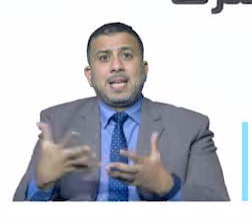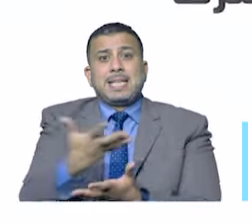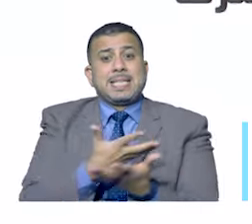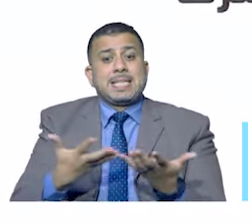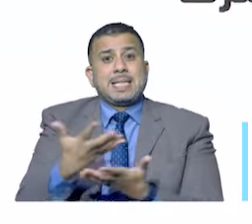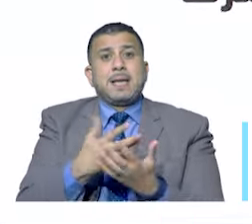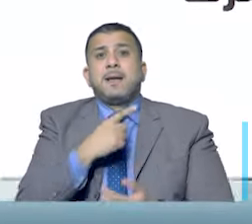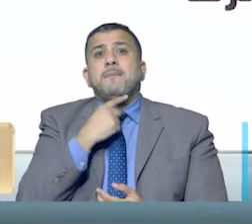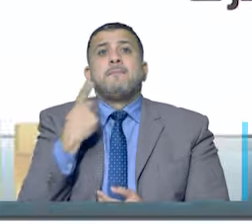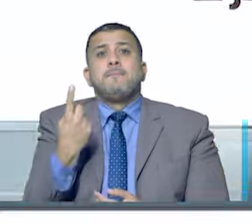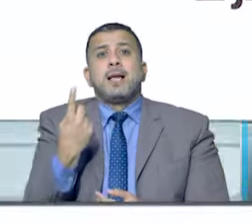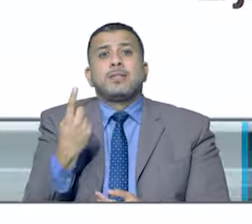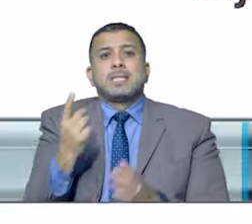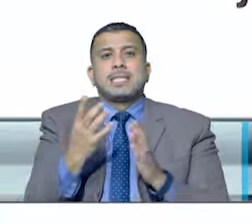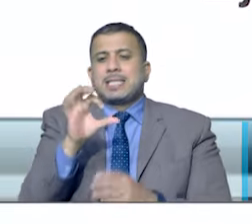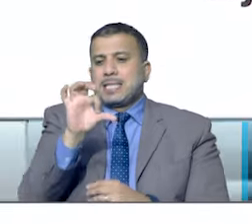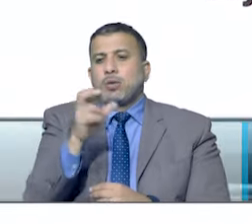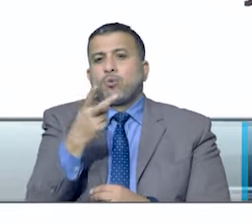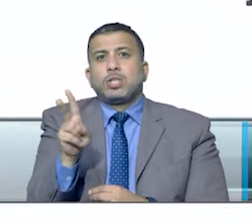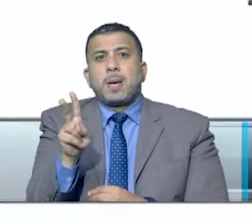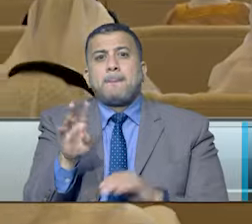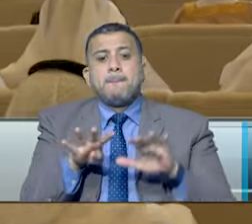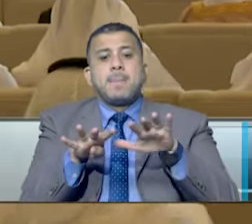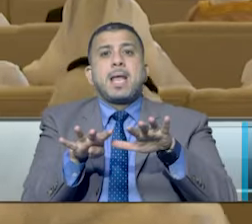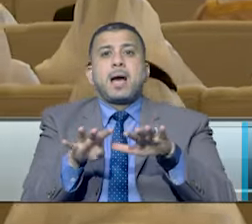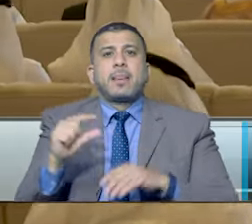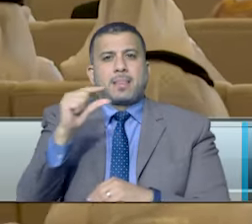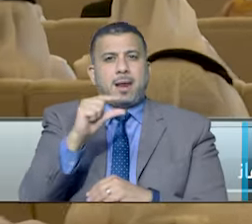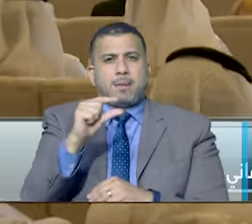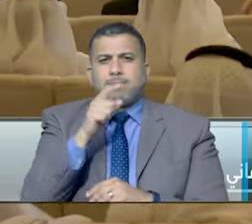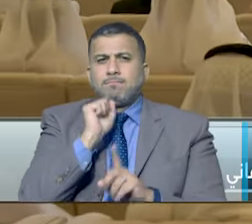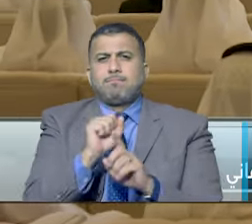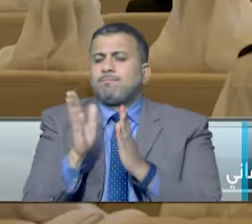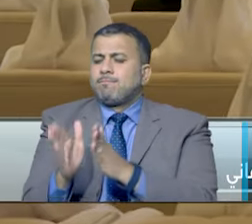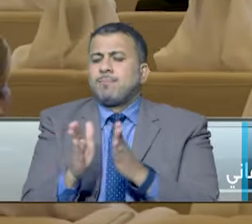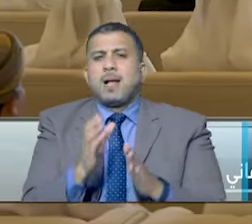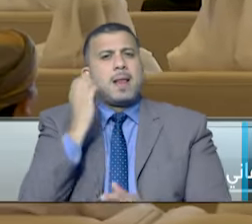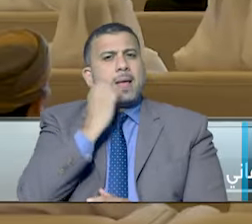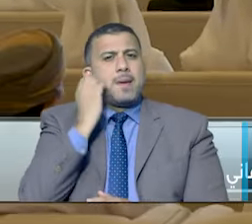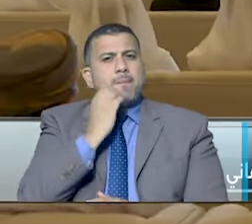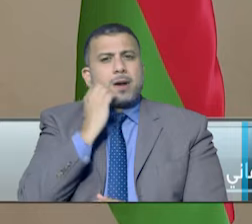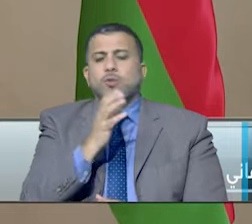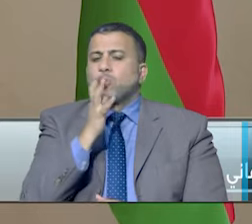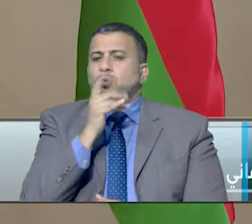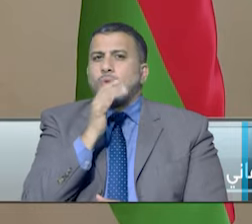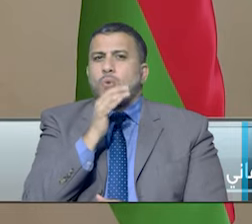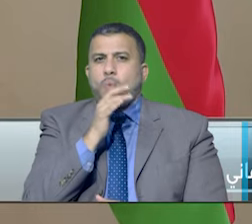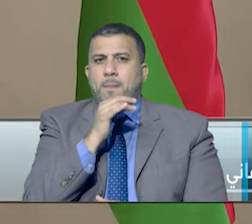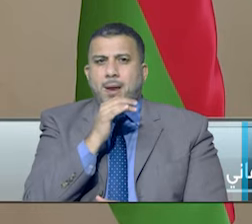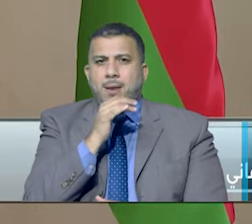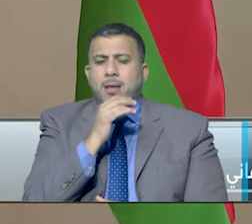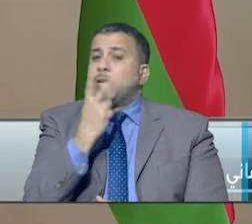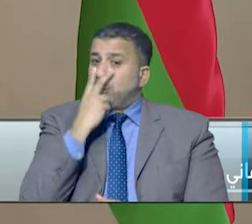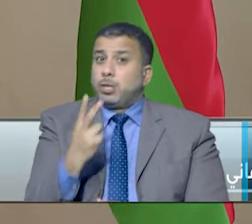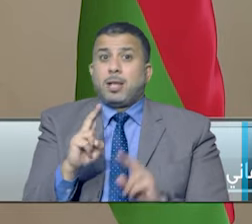استثماريه بقيمه 129 مليار درهم في عده مجالات بين دوله الامارات وسلطنه